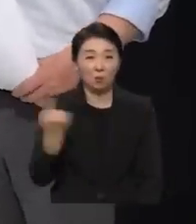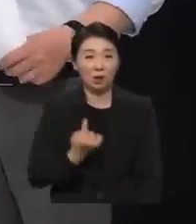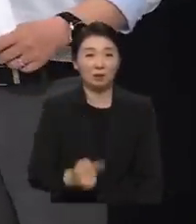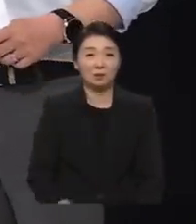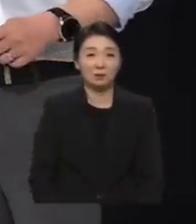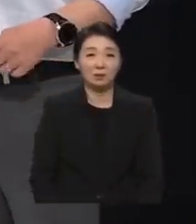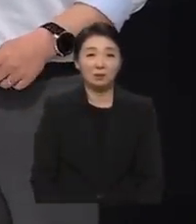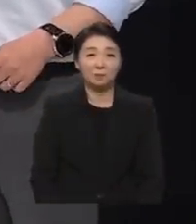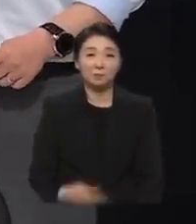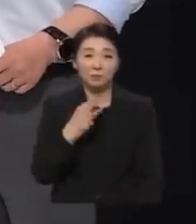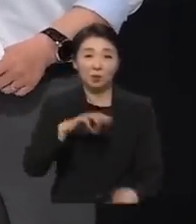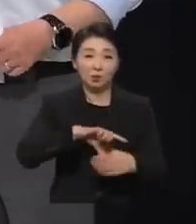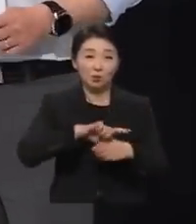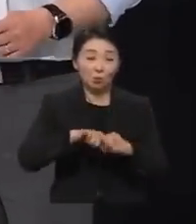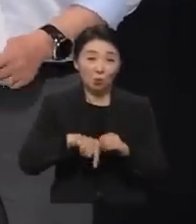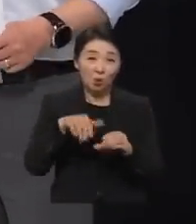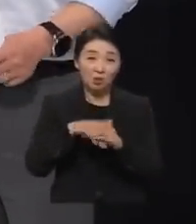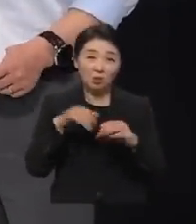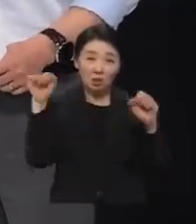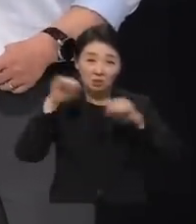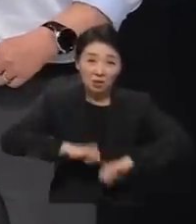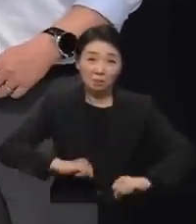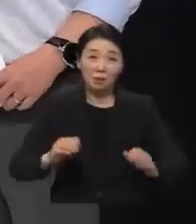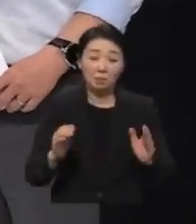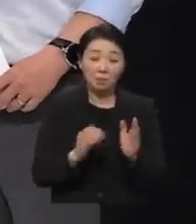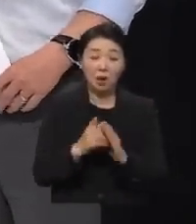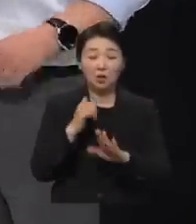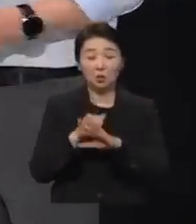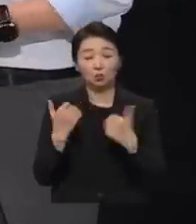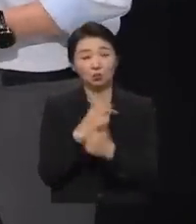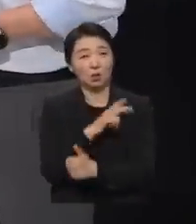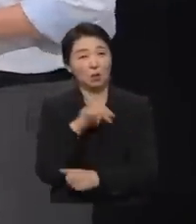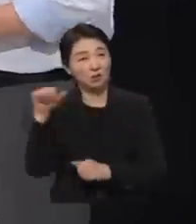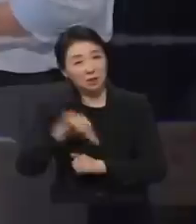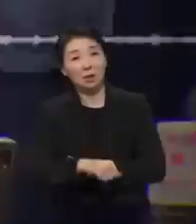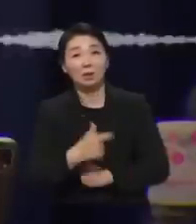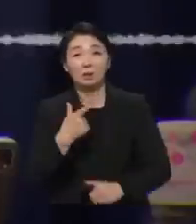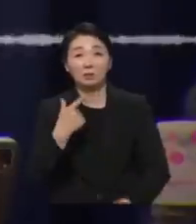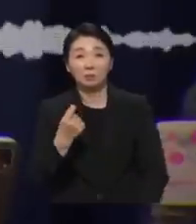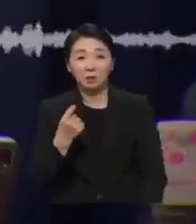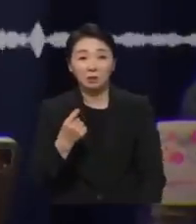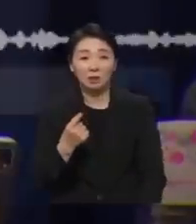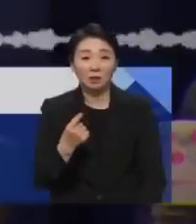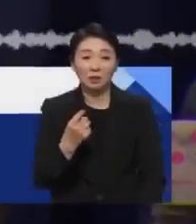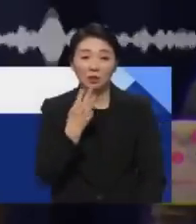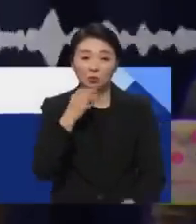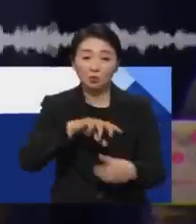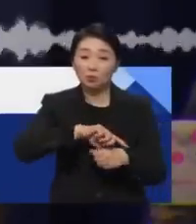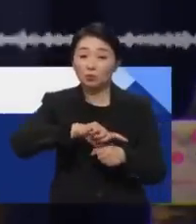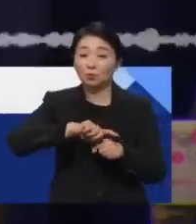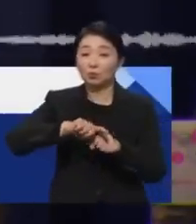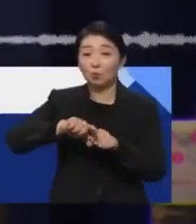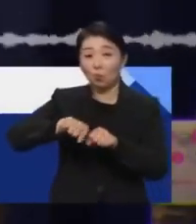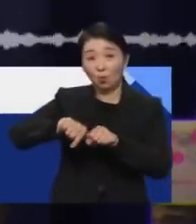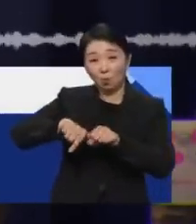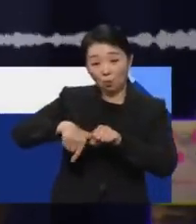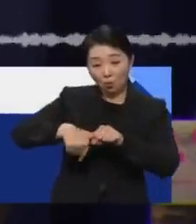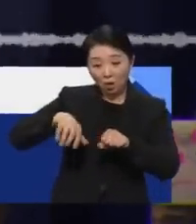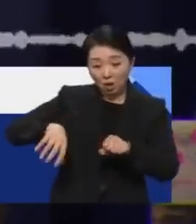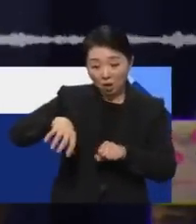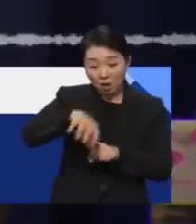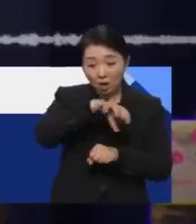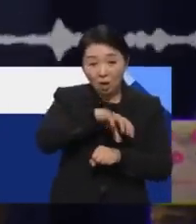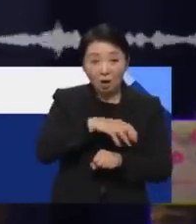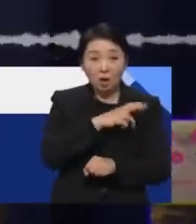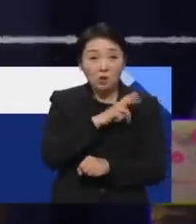수도권 선거 참패는 곧 총선 참패입니다. 수도권이 전체 의원